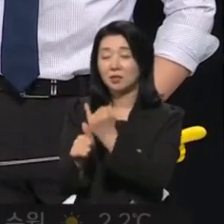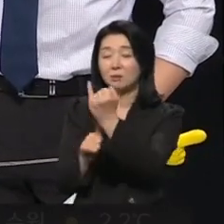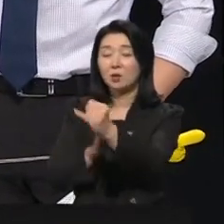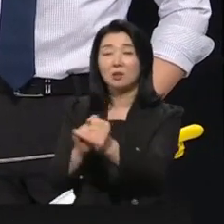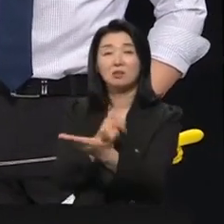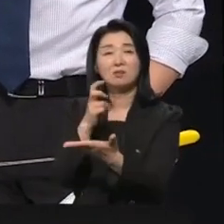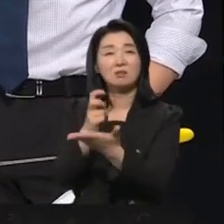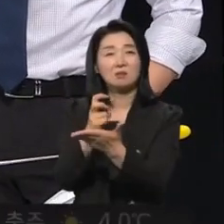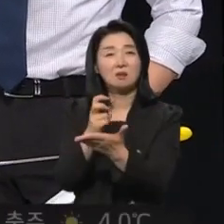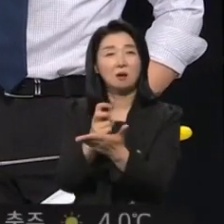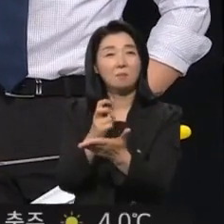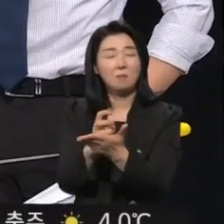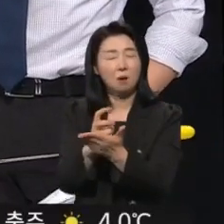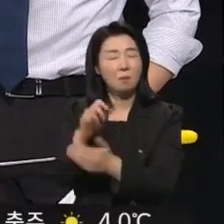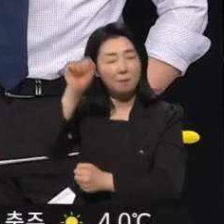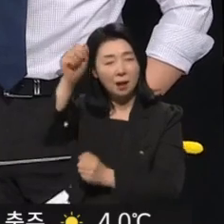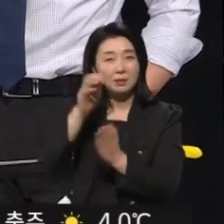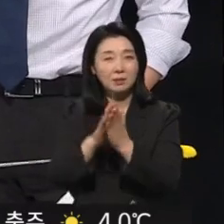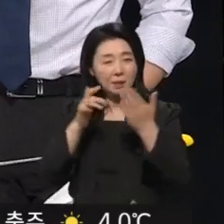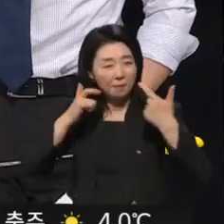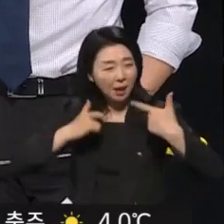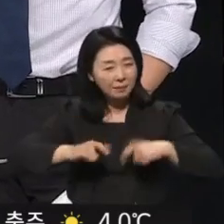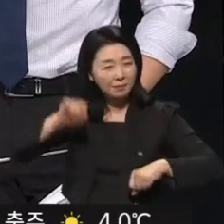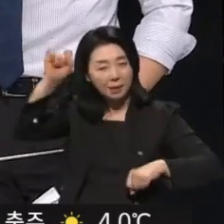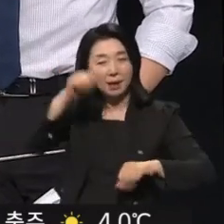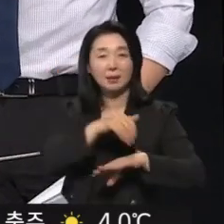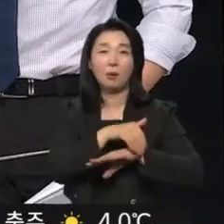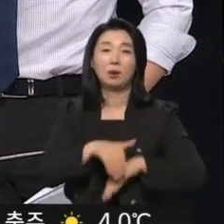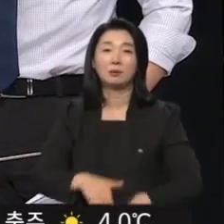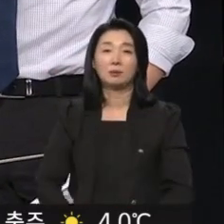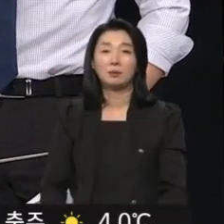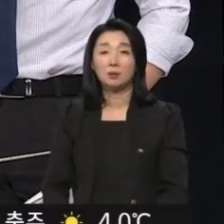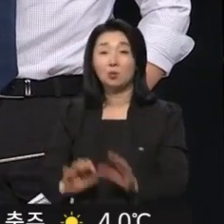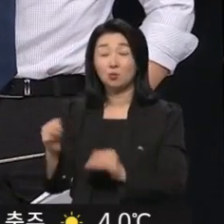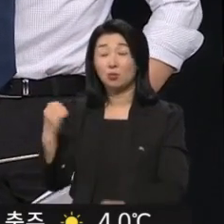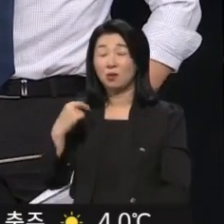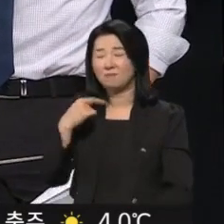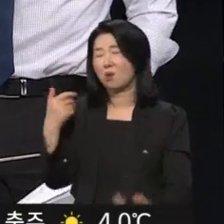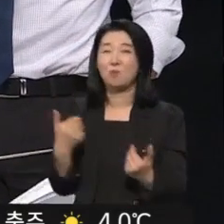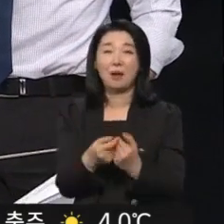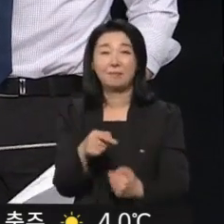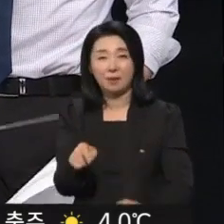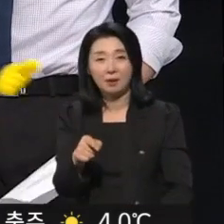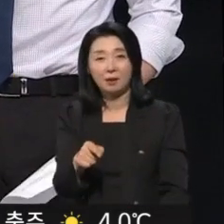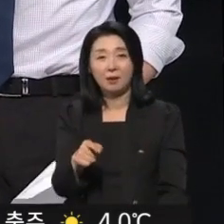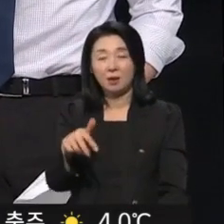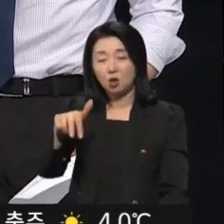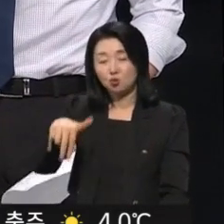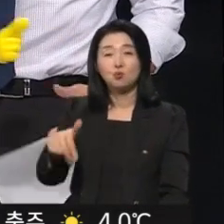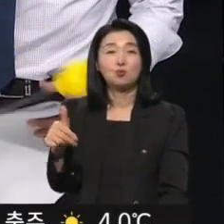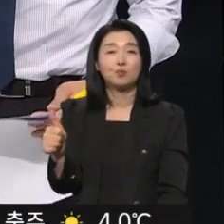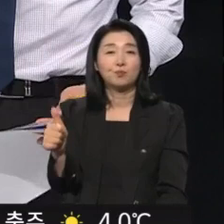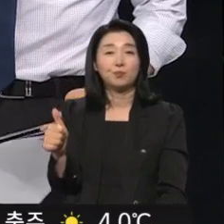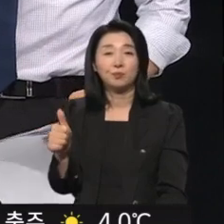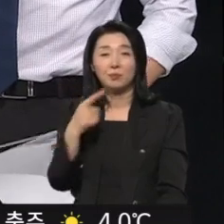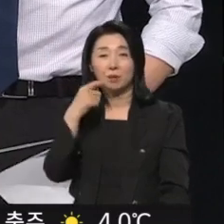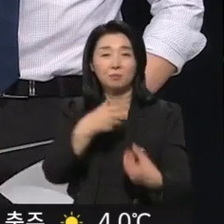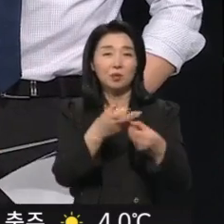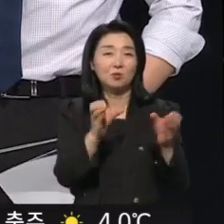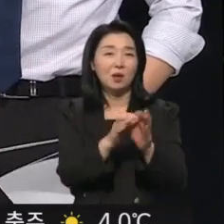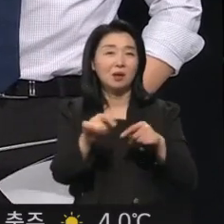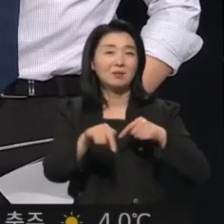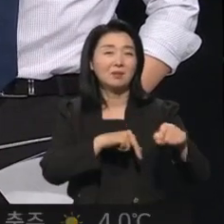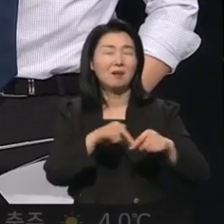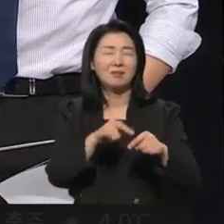요구하는 밤샘 농성을 벌일 예정이라고 합니다. 국민의힘은 즉각 반발했는데요. 주호영 원내대표는 민주당이